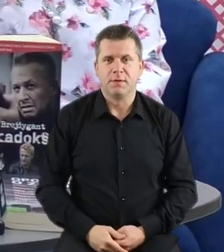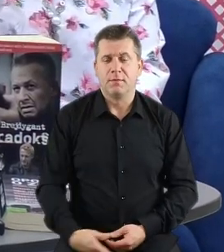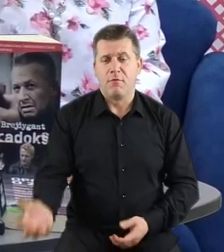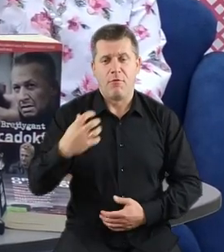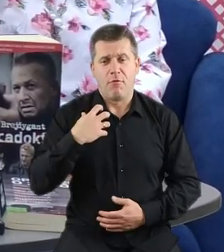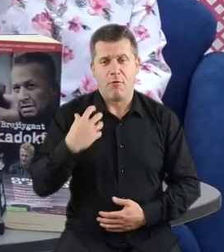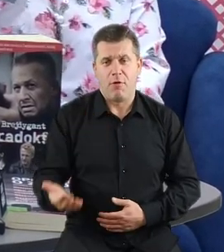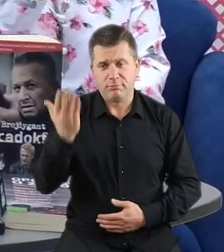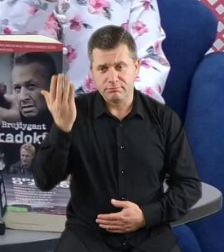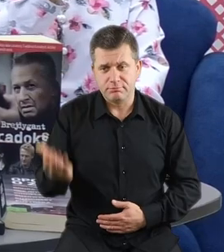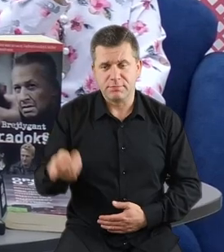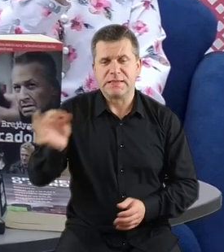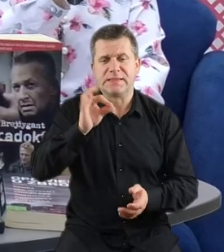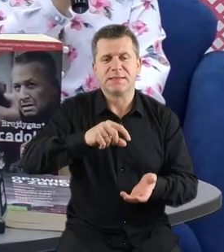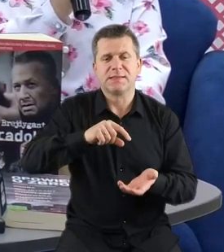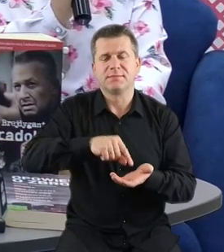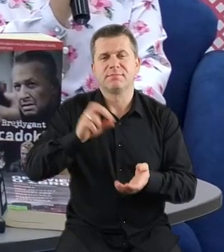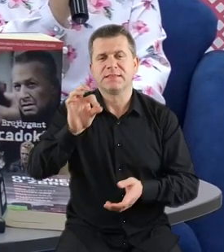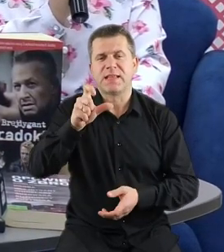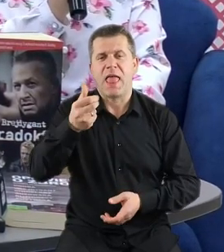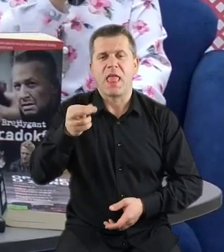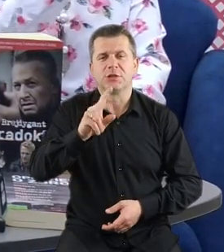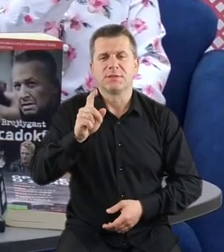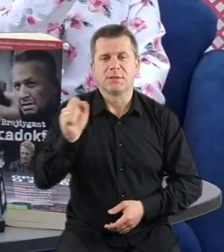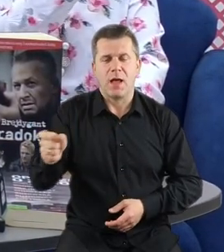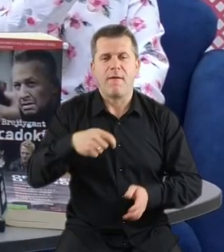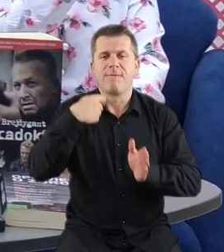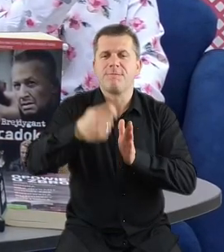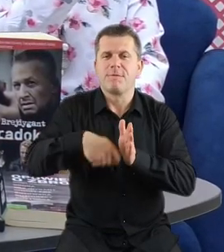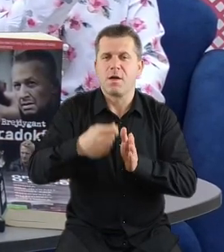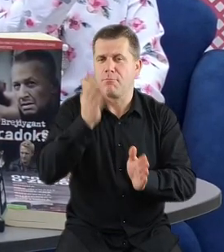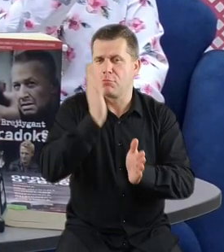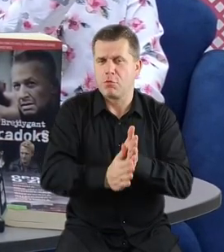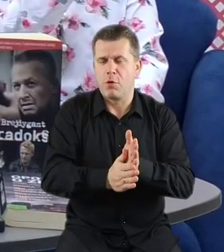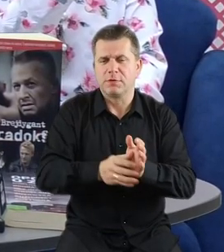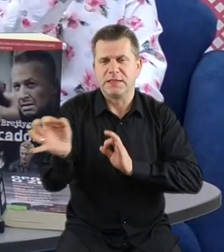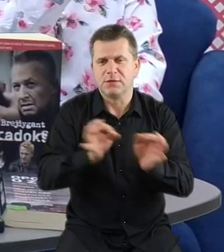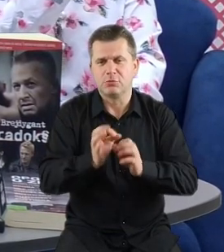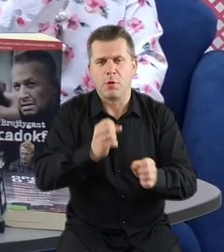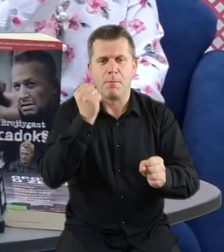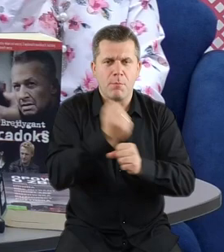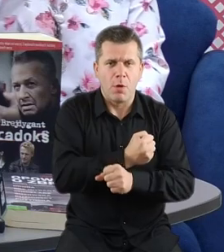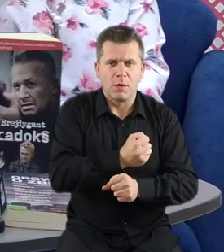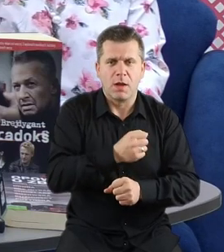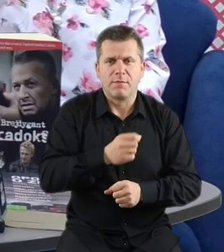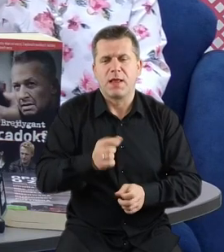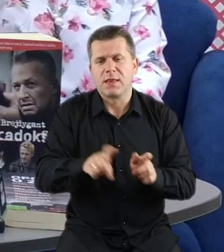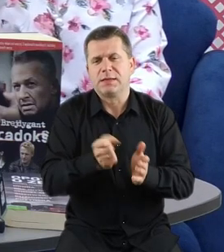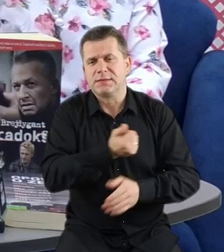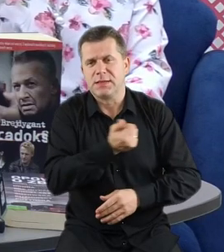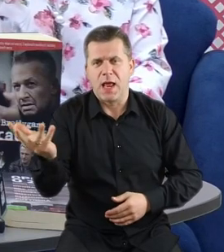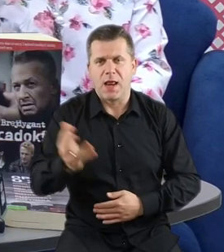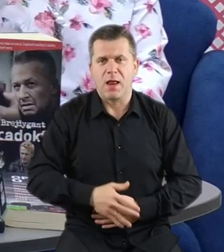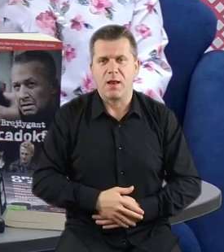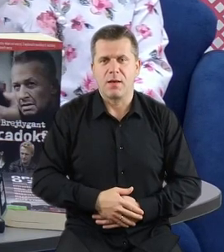Nasz gość to przede wszystkim scenarzysta. Stoi za takimi filmami jak Prosta historia o morderstwie czy Palimpsest, za takimi serialami